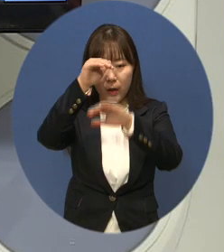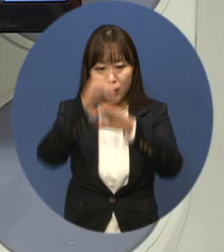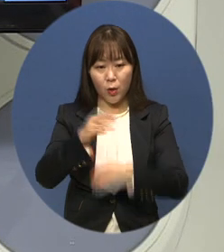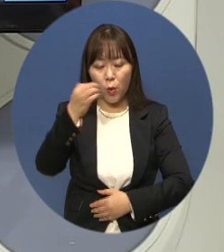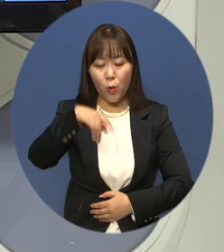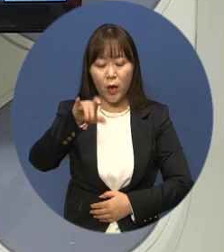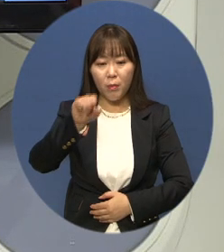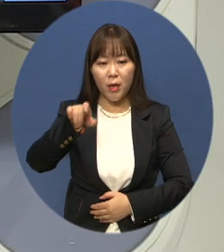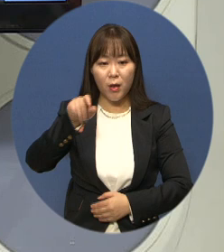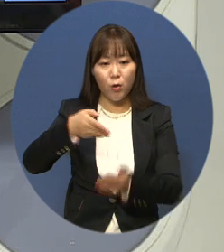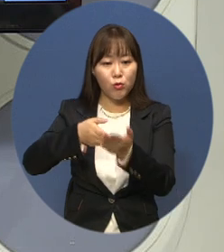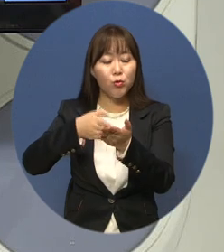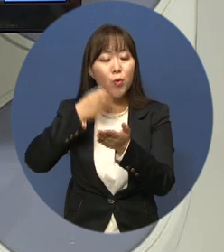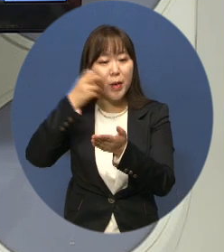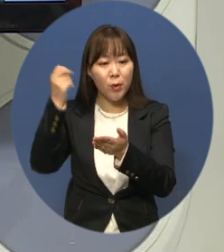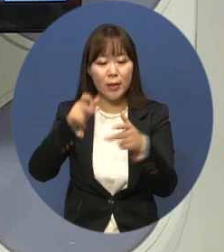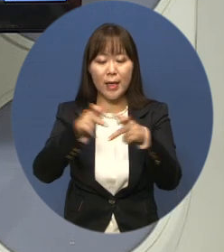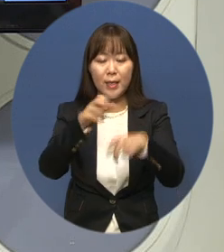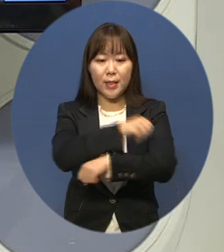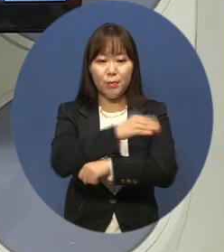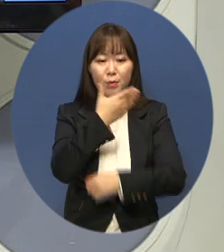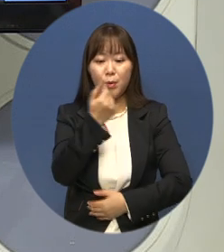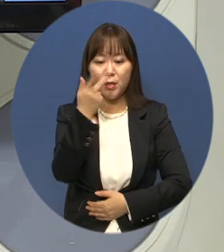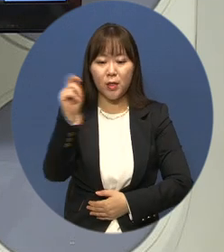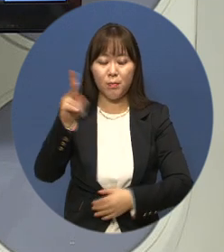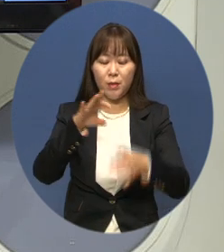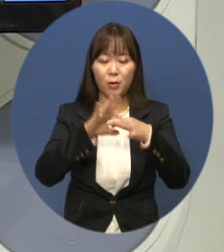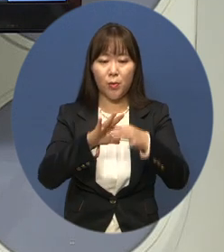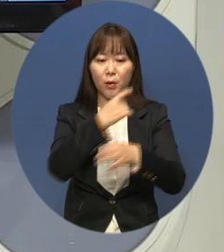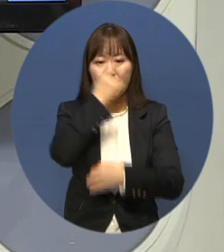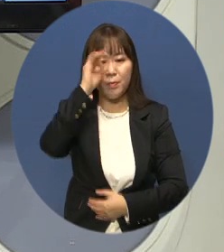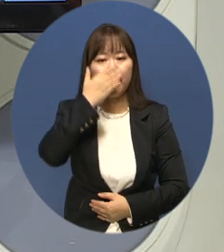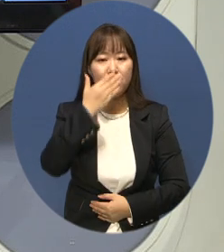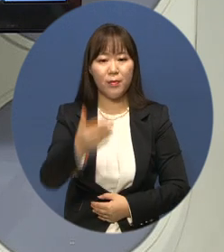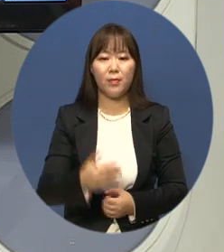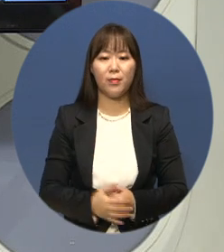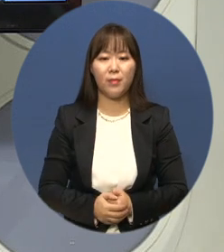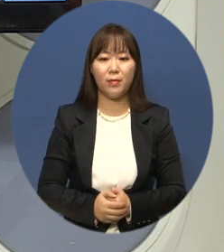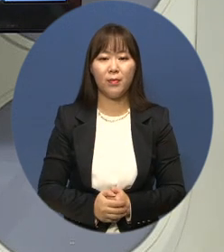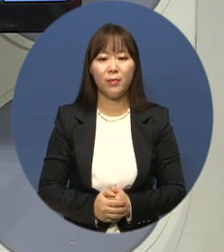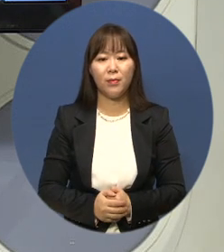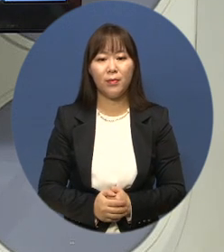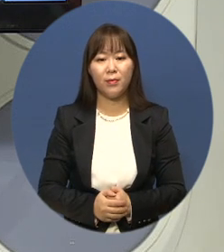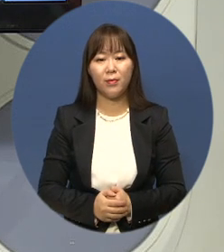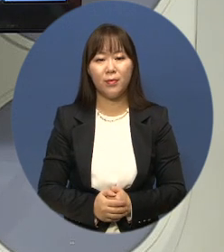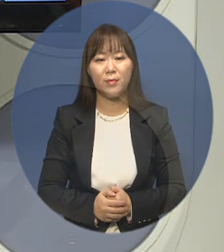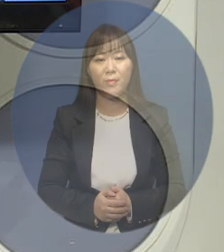자세한 사항은 웰피어 뉴스 홈페이지와 장애인신문, 복지TV 뉴스를 통해 확인할 수 있습니다.